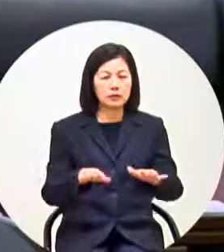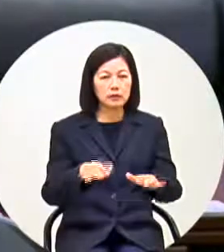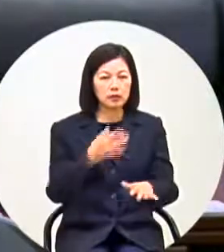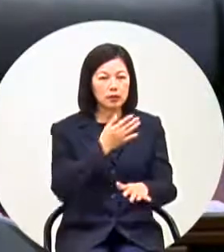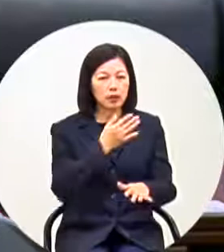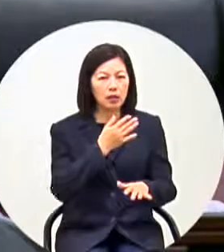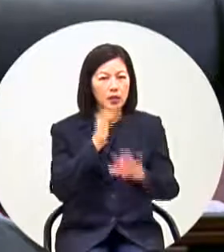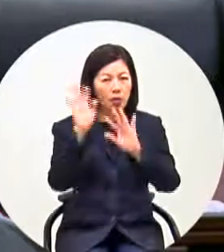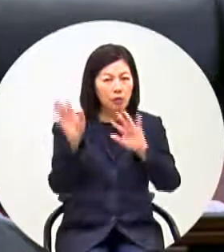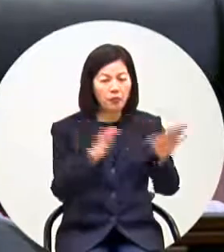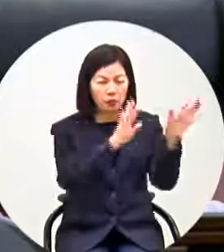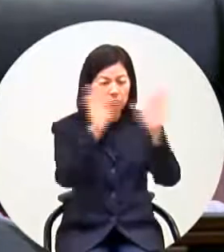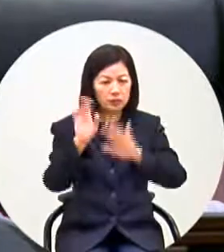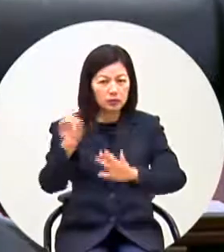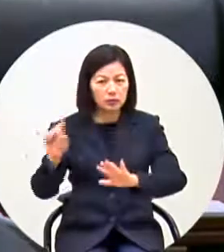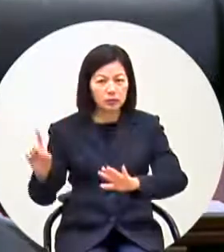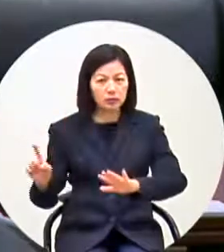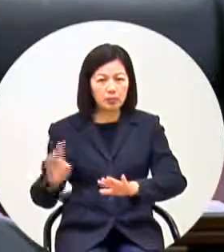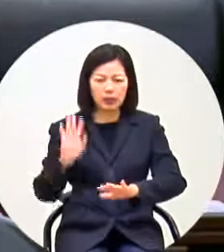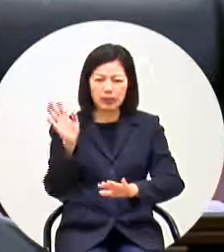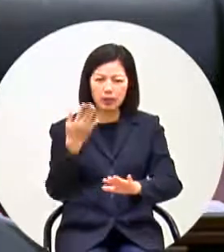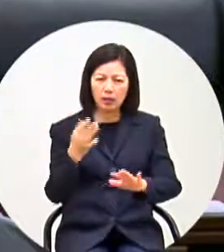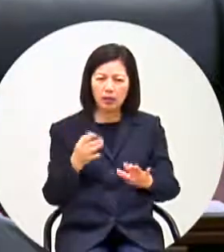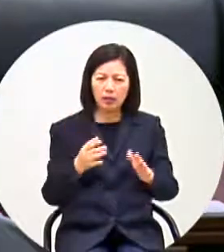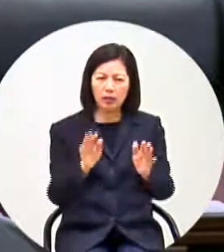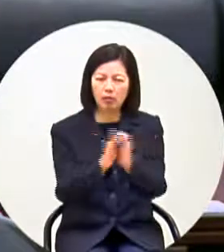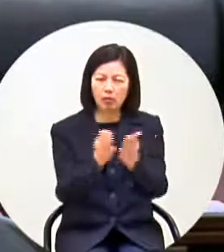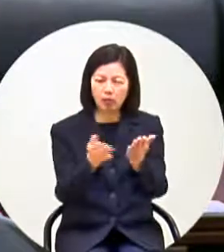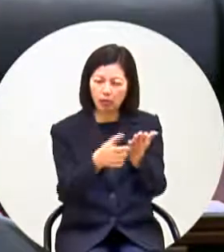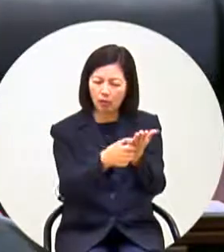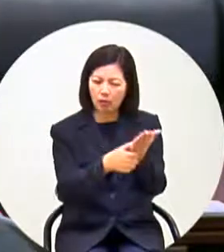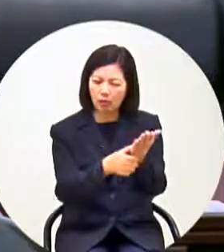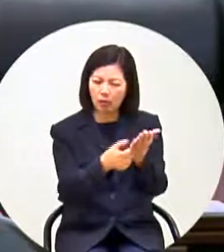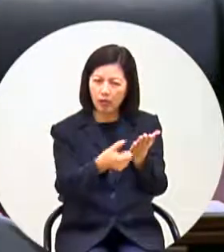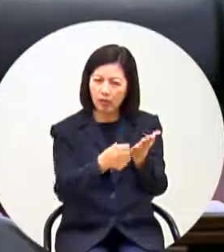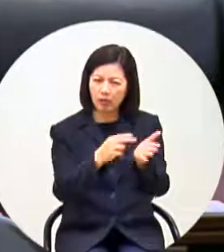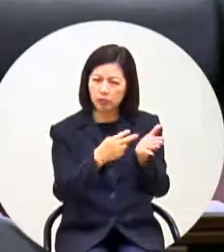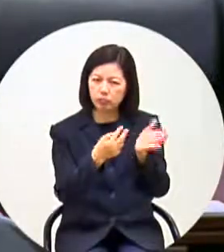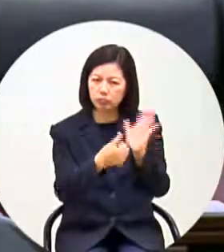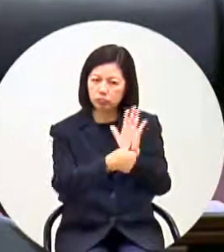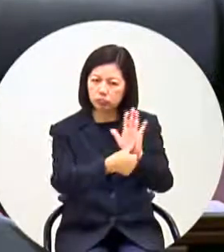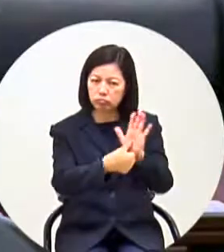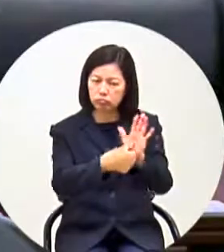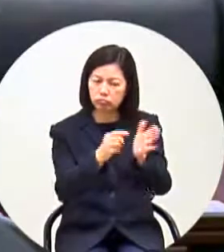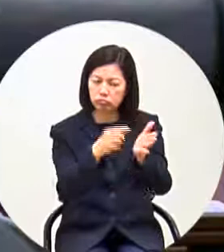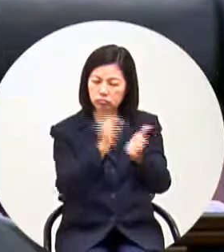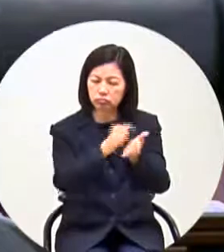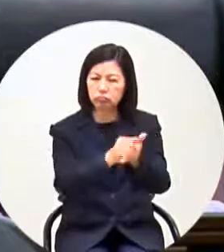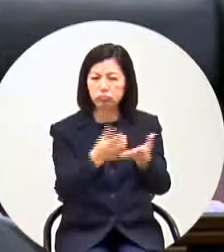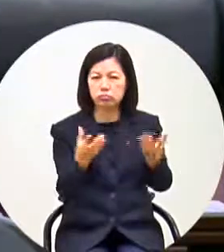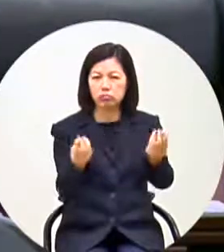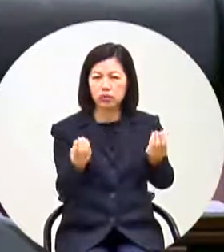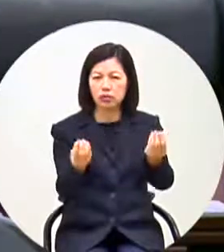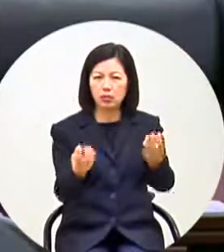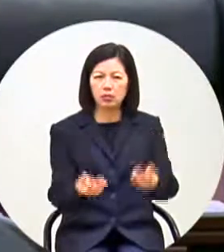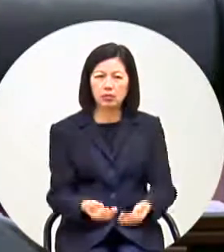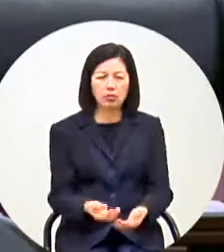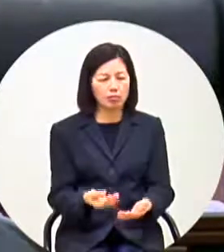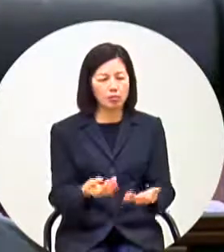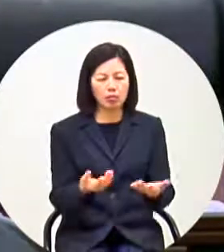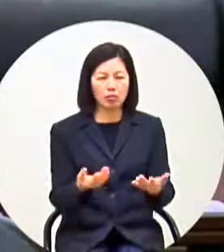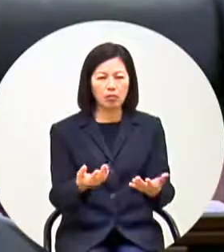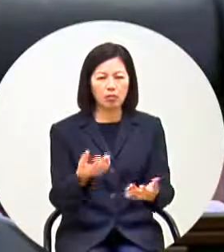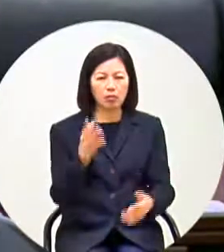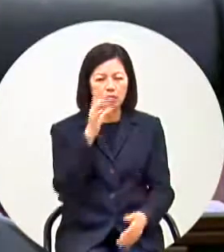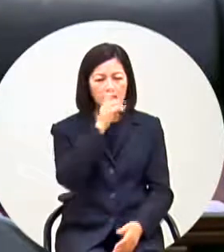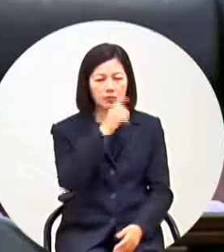反而我们的观光局的旅游指南 也都没有推荐一日行程还是